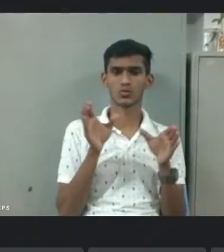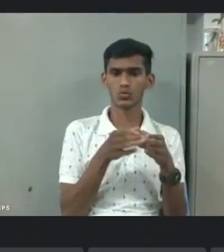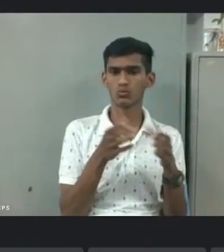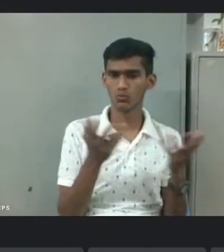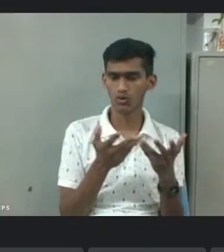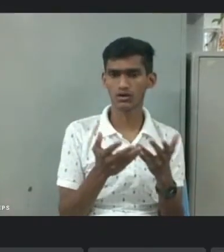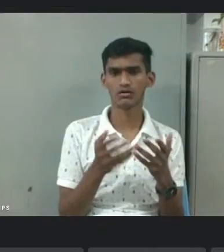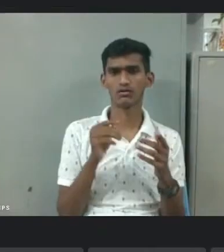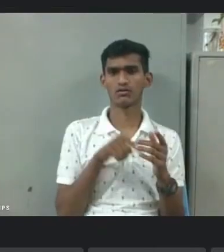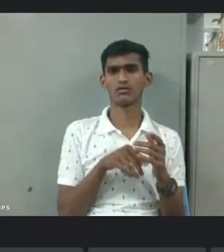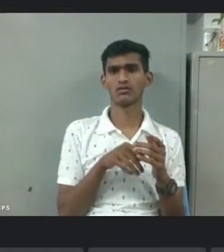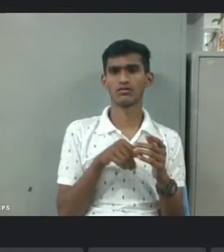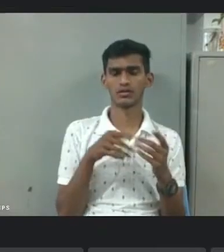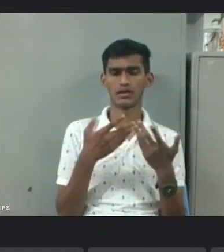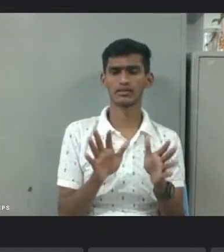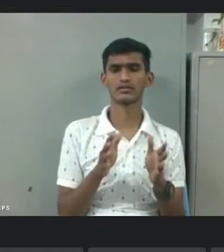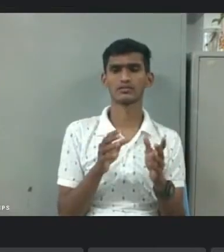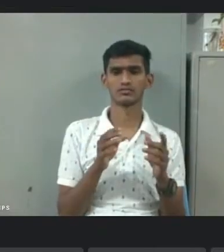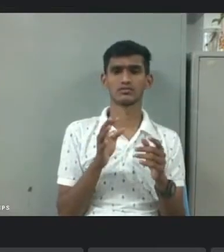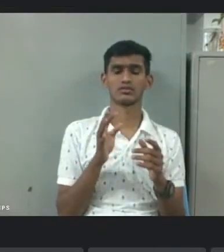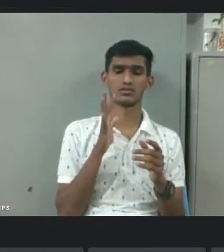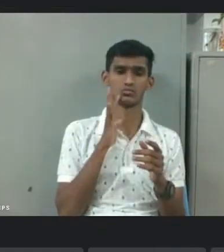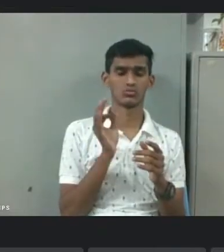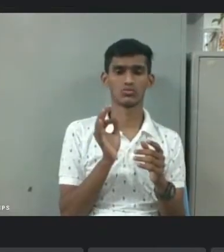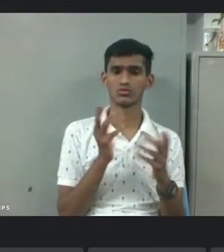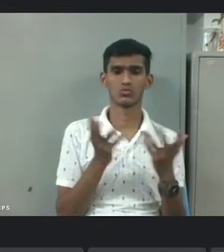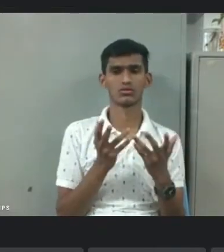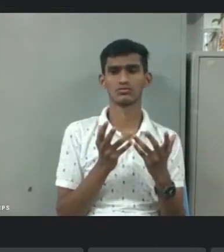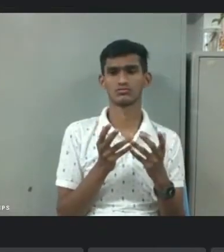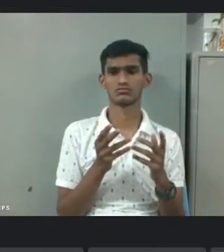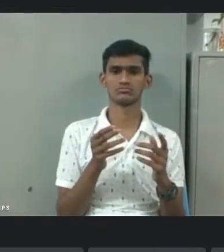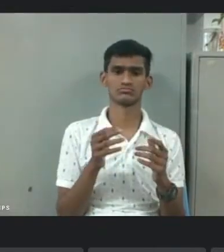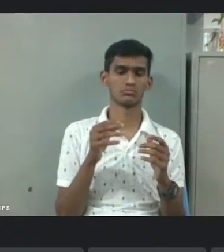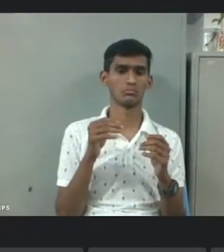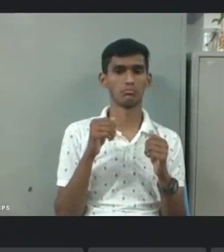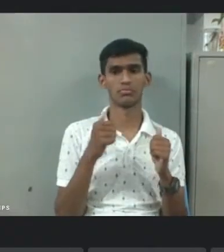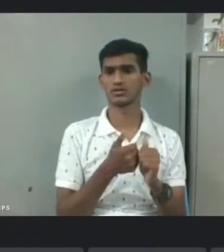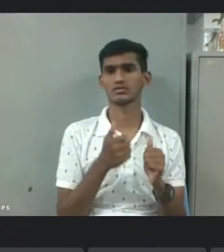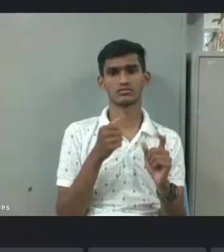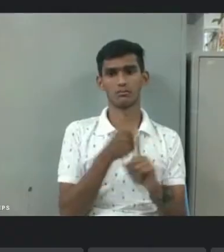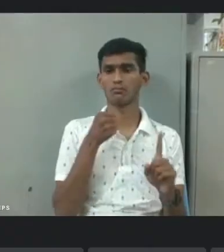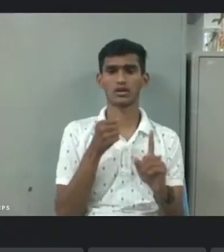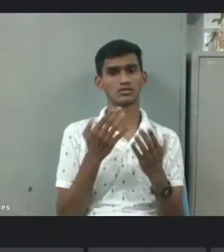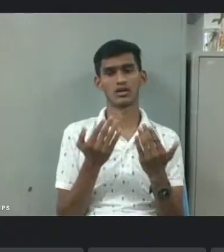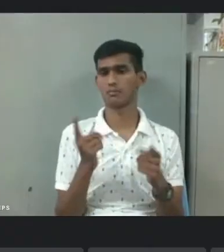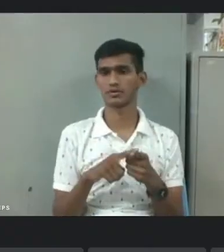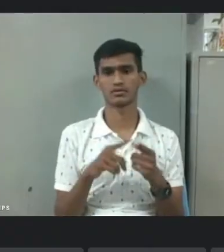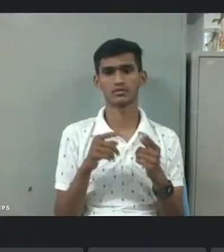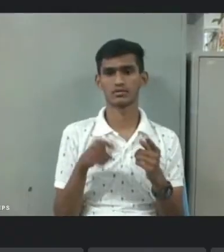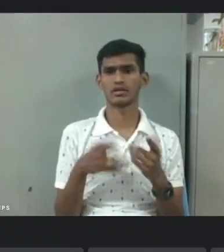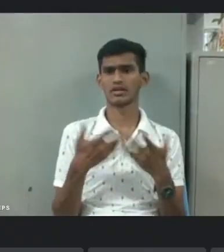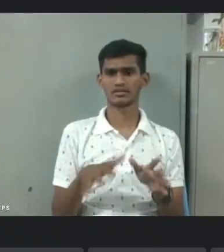പക്ഷെ തീർച്ചയായും വലിയ രീതിയിൽ തന്നെ സ്വാധീനിക്കാൻ സാധിക്കും. ചിലപ്പോൾ ഇത് പെട്ടെന്ന് തന്നെ റിക്കവർ ആവും. പലപ്പോഴും